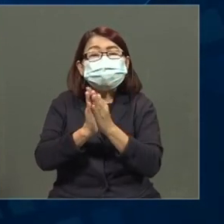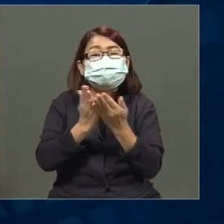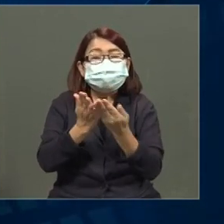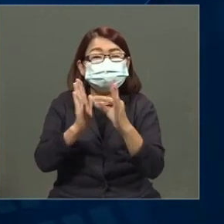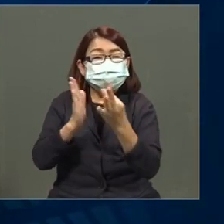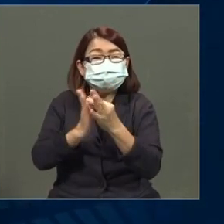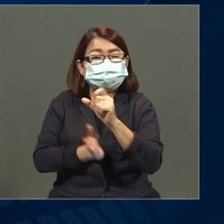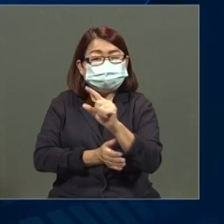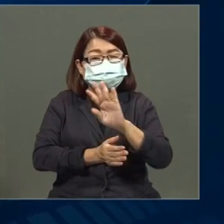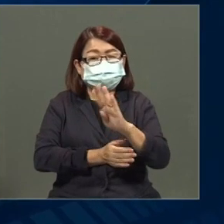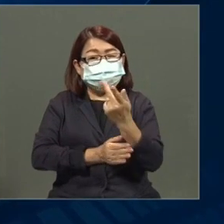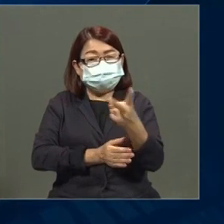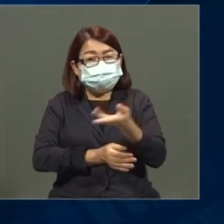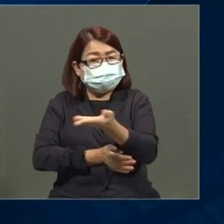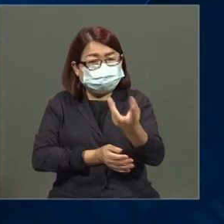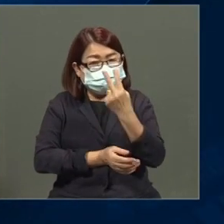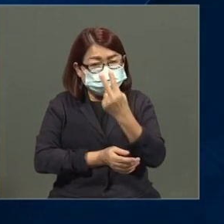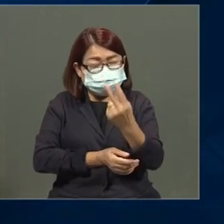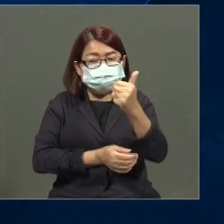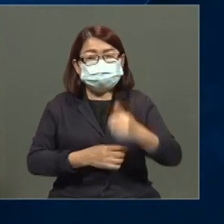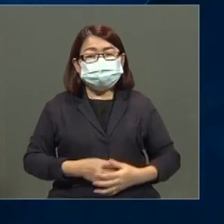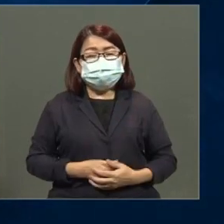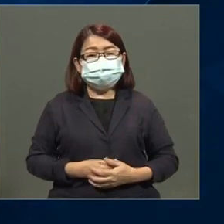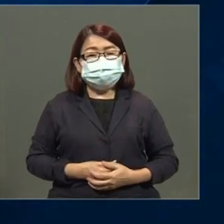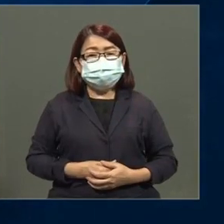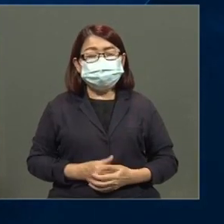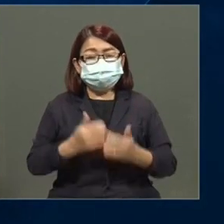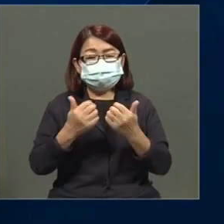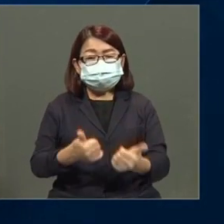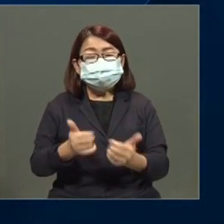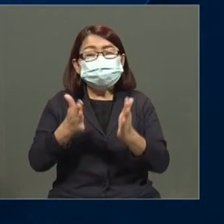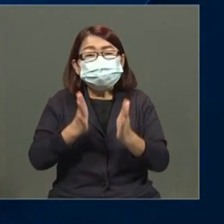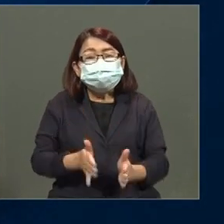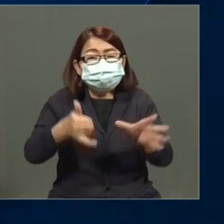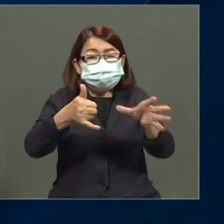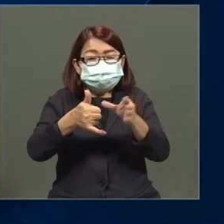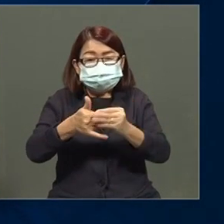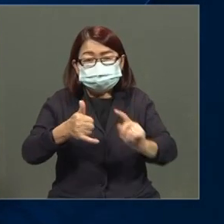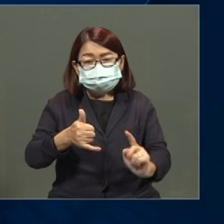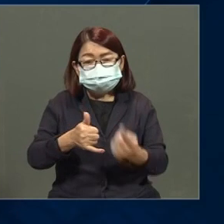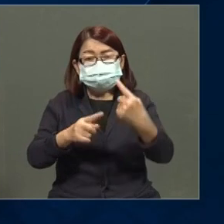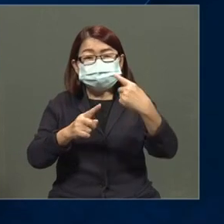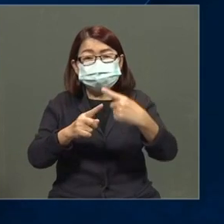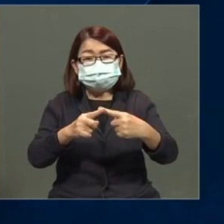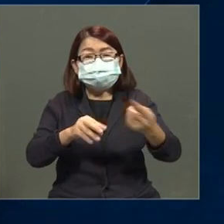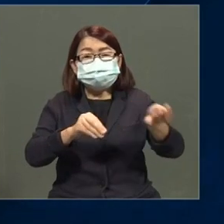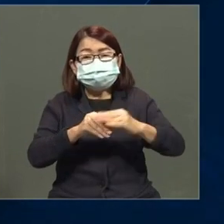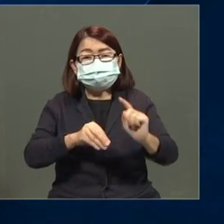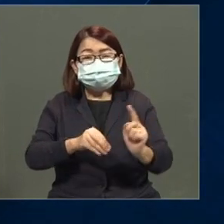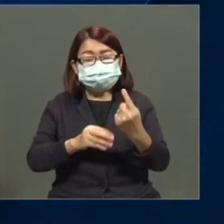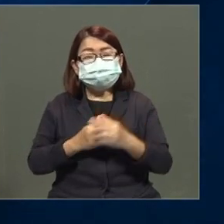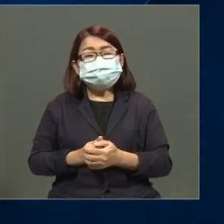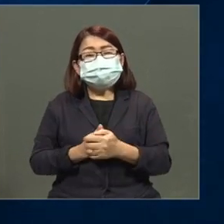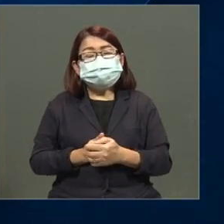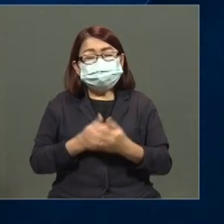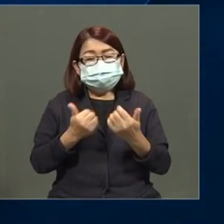ามได้ในรายละเอียดตรงนั้นนะคะมาดูยอดผู้ติดเชื้อรายใหม่ที่รายงานในที่ประชุมส